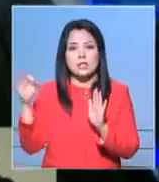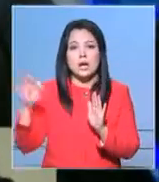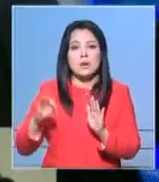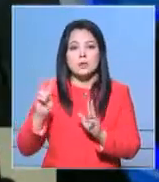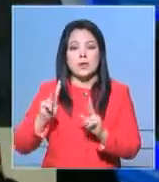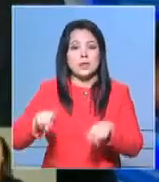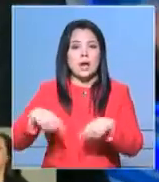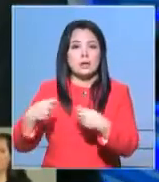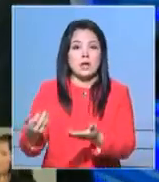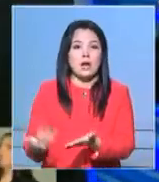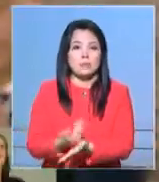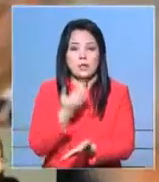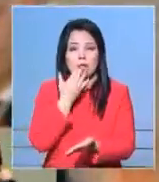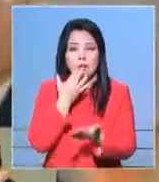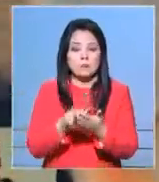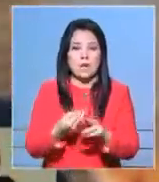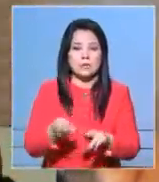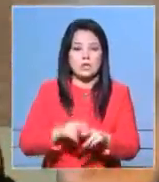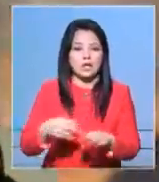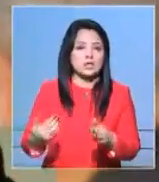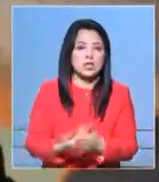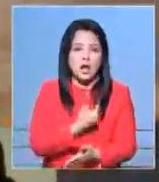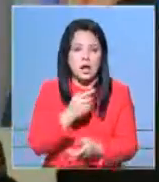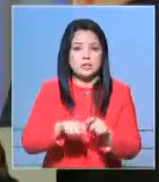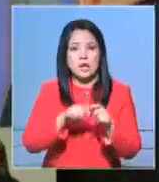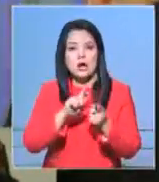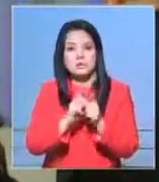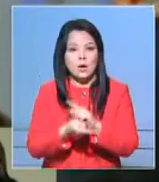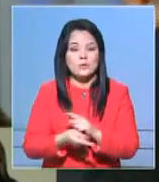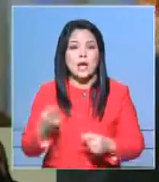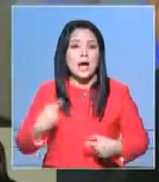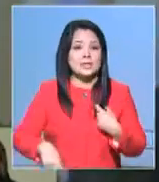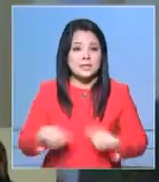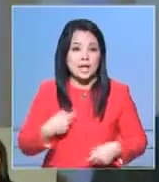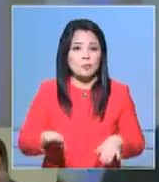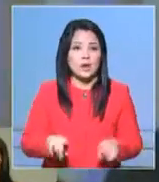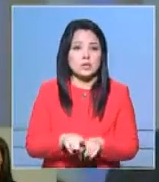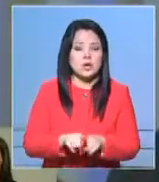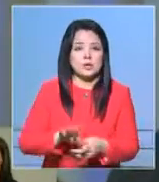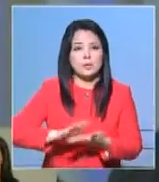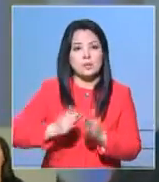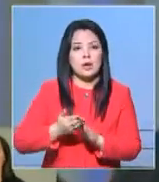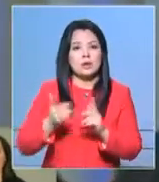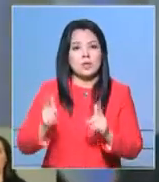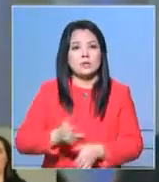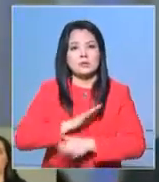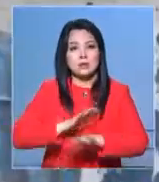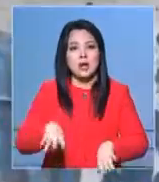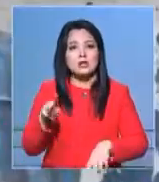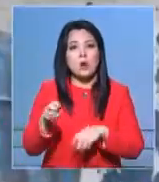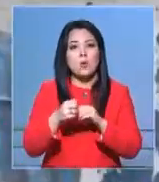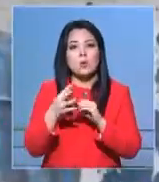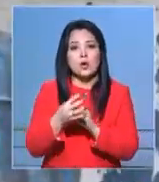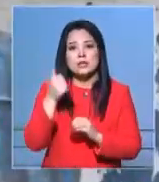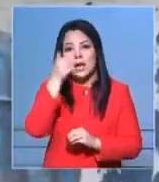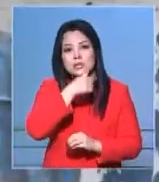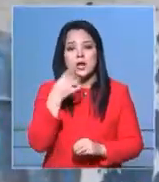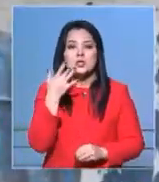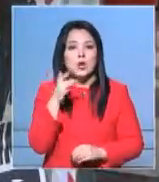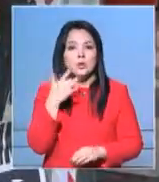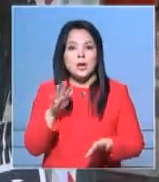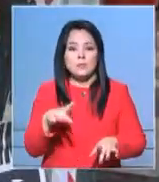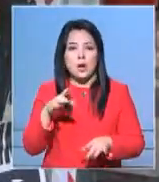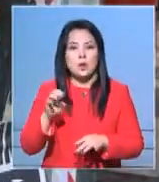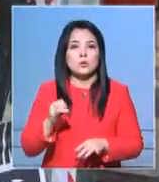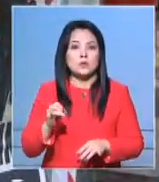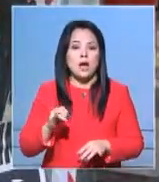бергендер ескі облигацияларды жаңасына ауыстыру туралы Аргентина үкіметінің ұсынысына келіспеді. Ал 2014 жылы Нью-Йорк